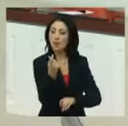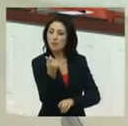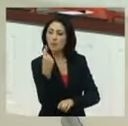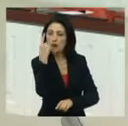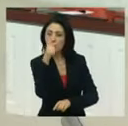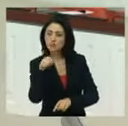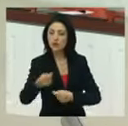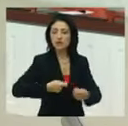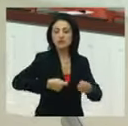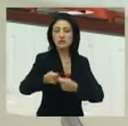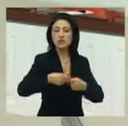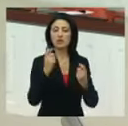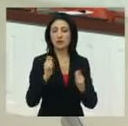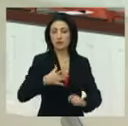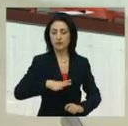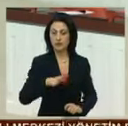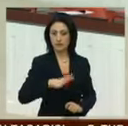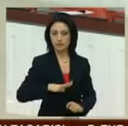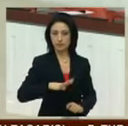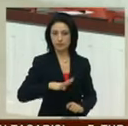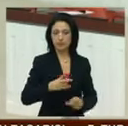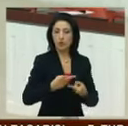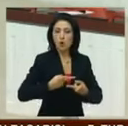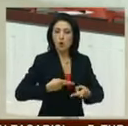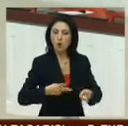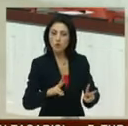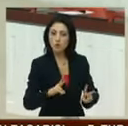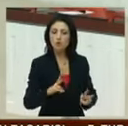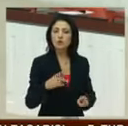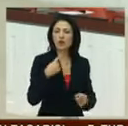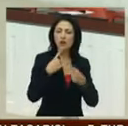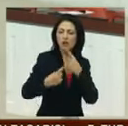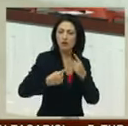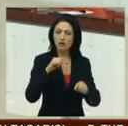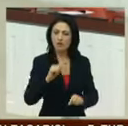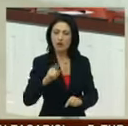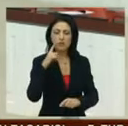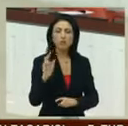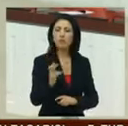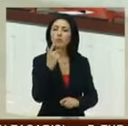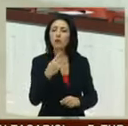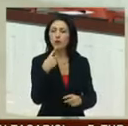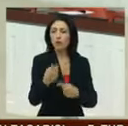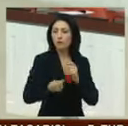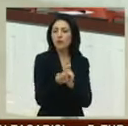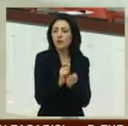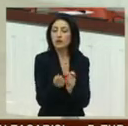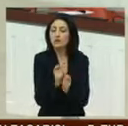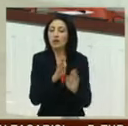üstünden ticareti hedeflemişti. Özgürlük ve hukuk nutupları çakma reformlardan ibaret